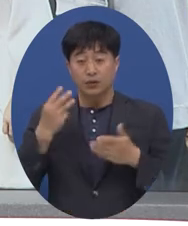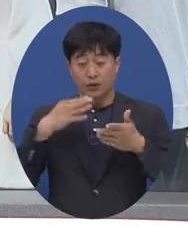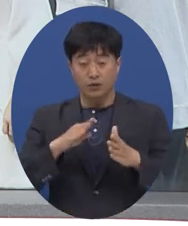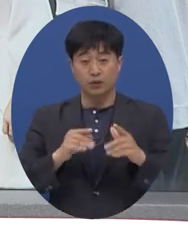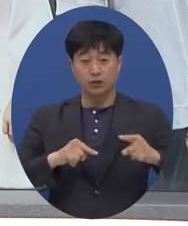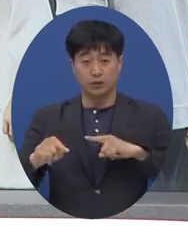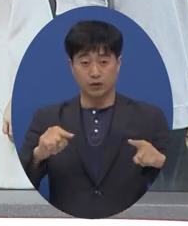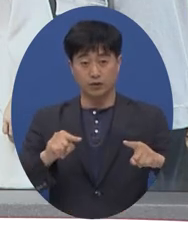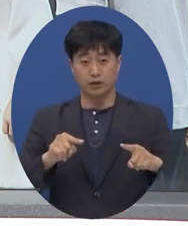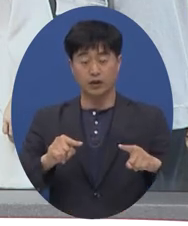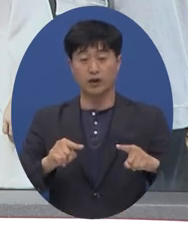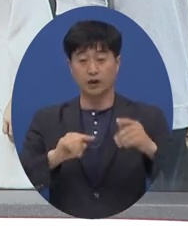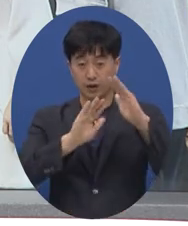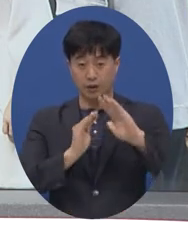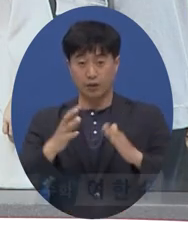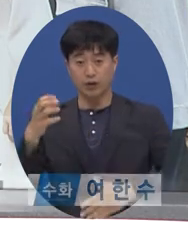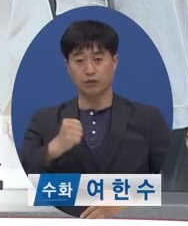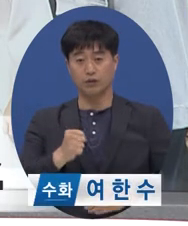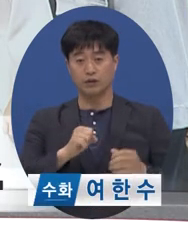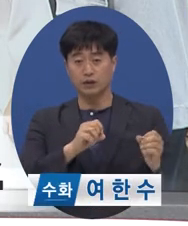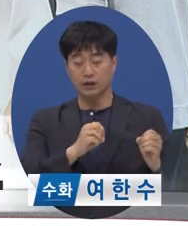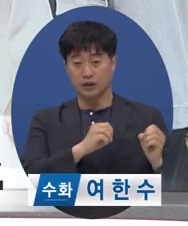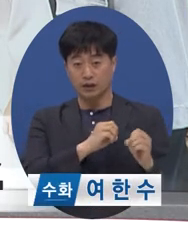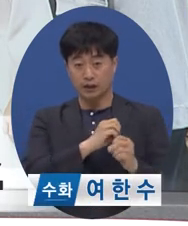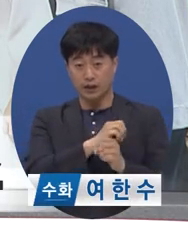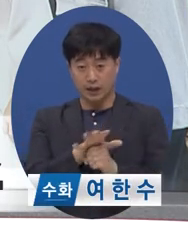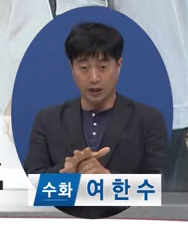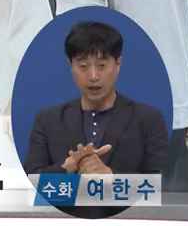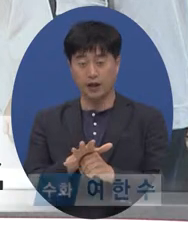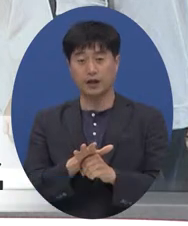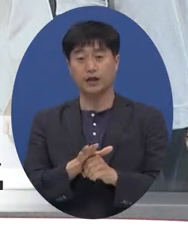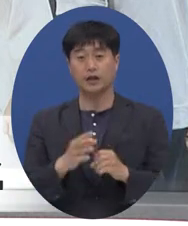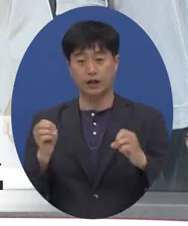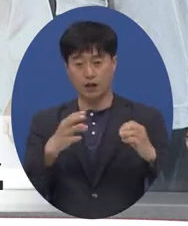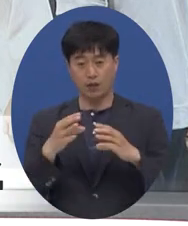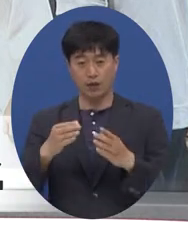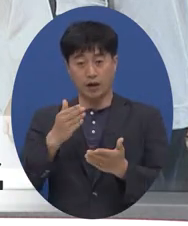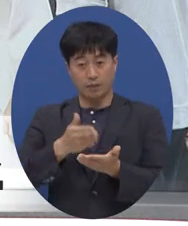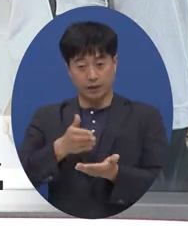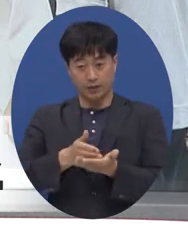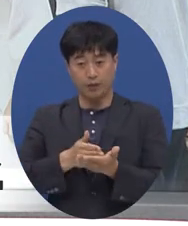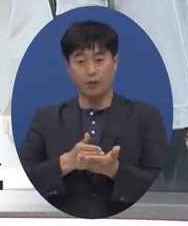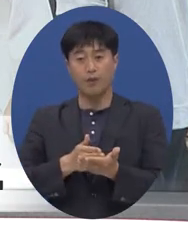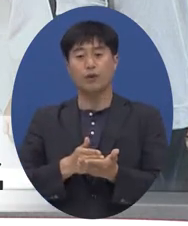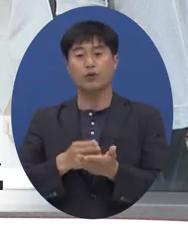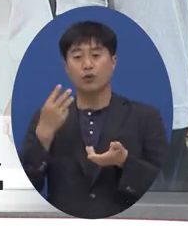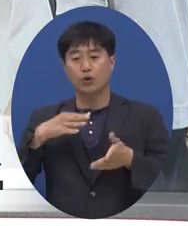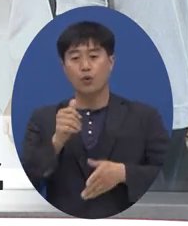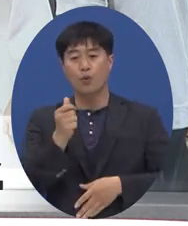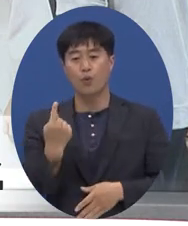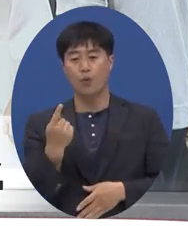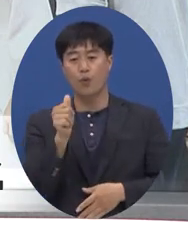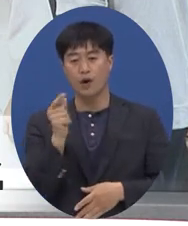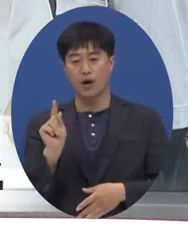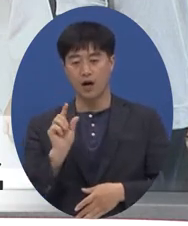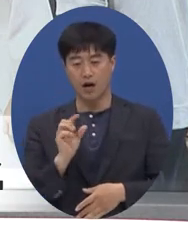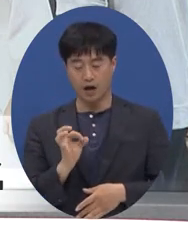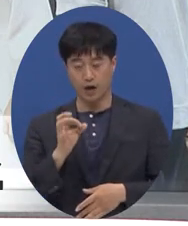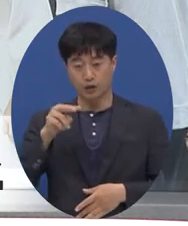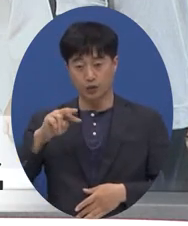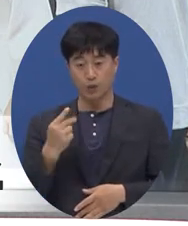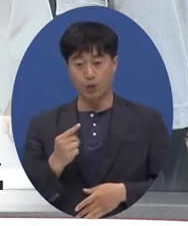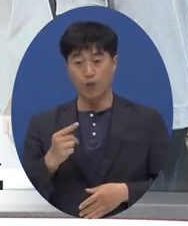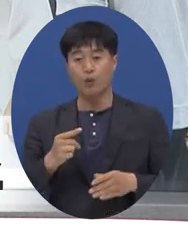경기도 정책을 소재로 다양한 얘기를 나누는 인터넷 방송이죠. 경기도 공식 팟캐스트 경기호황쇼가 처음으로